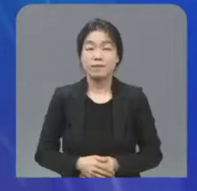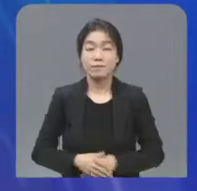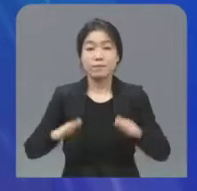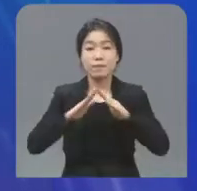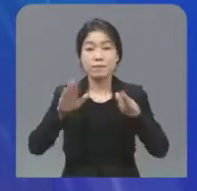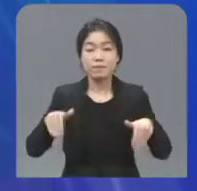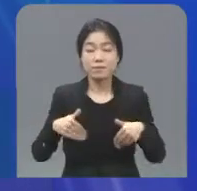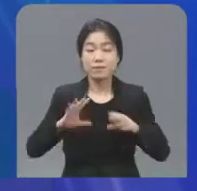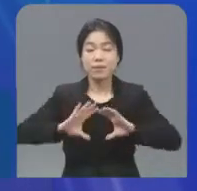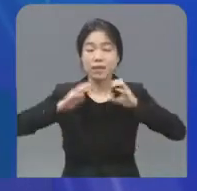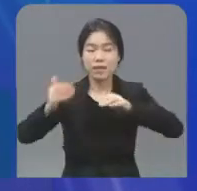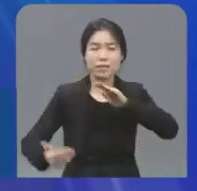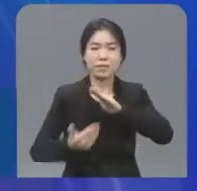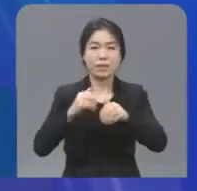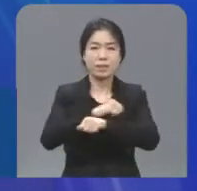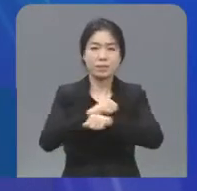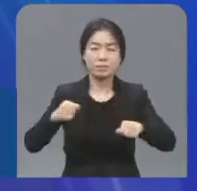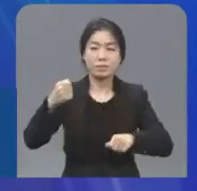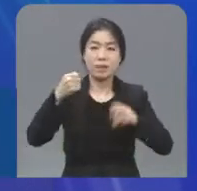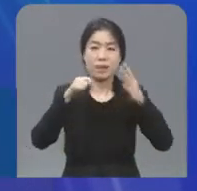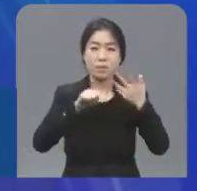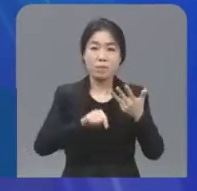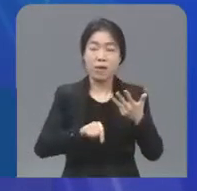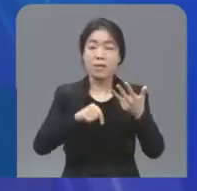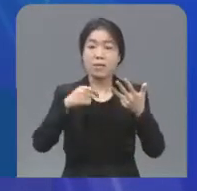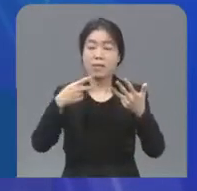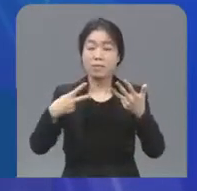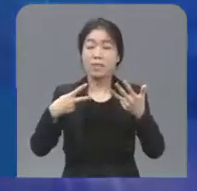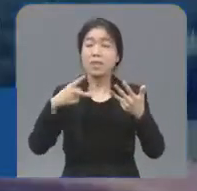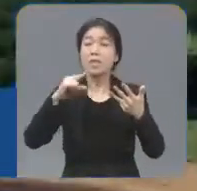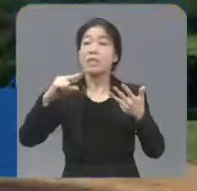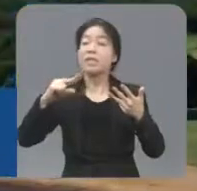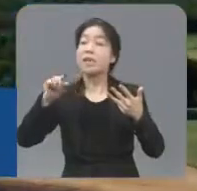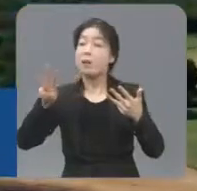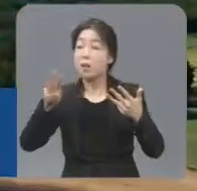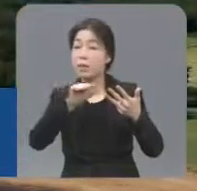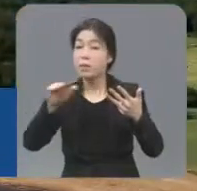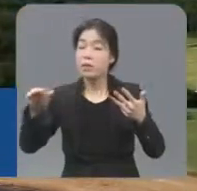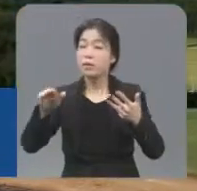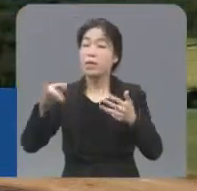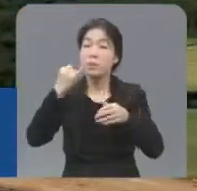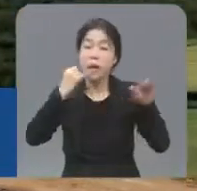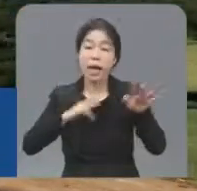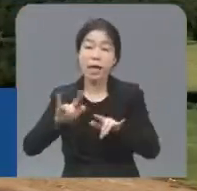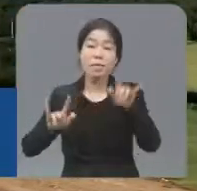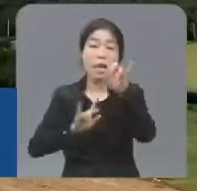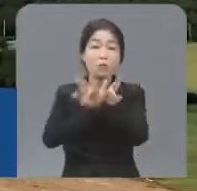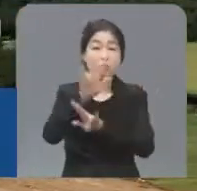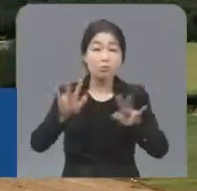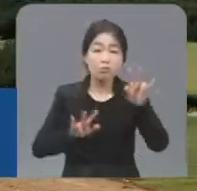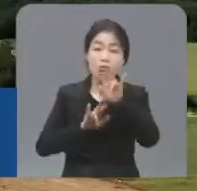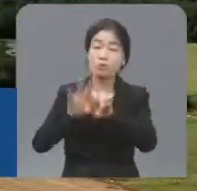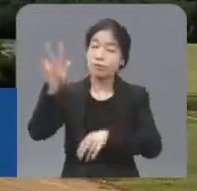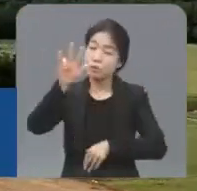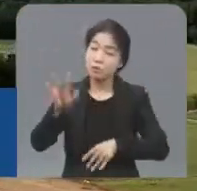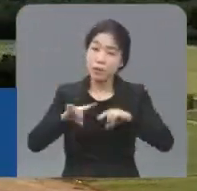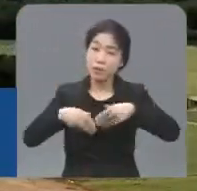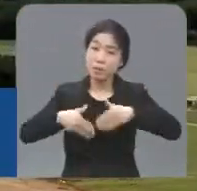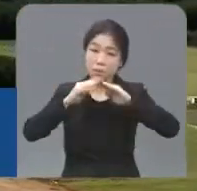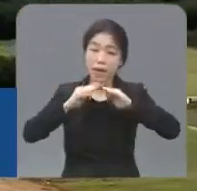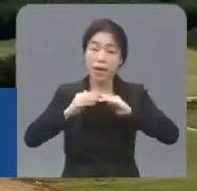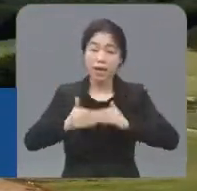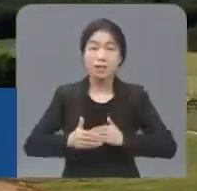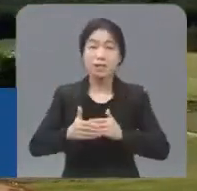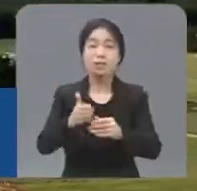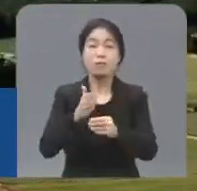전라남도가 세계 최대 규모인 8.22 기가 와트 급 해상풍력 발전단지 조성 의 속도를 내고 있습니다 전라남도는